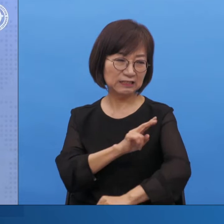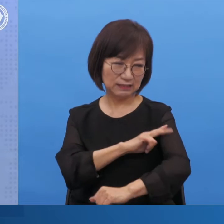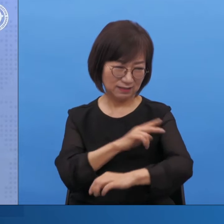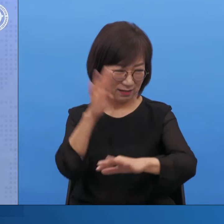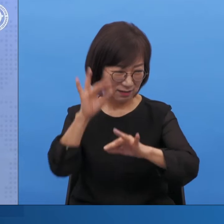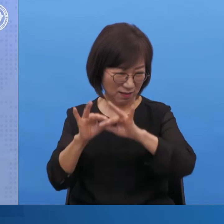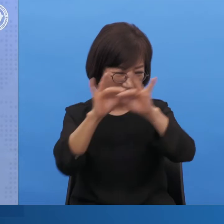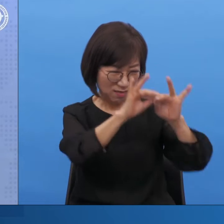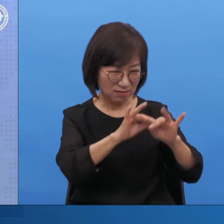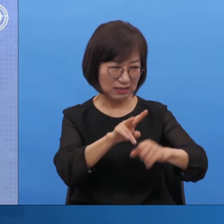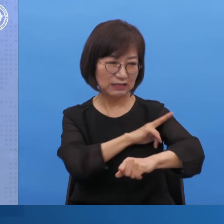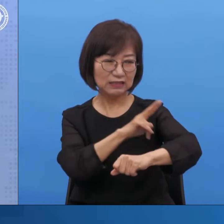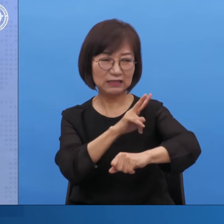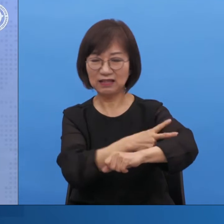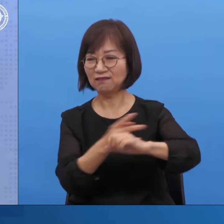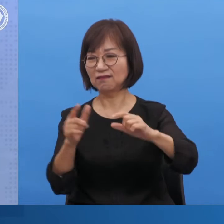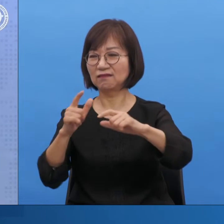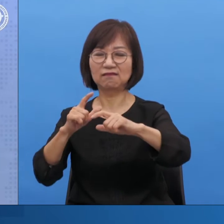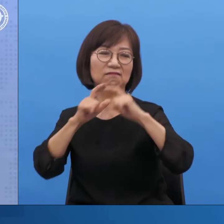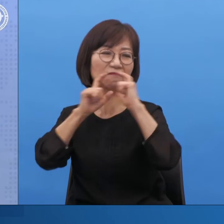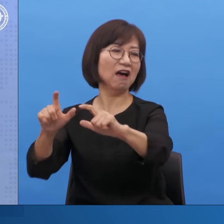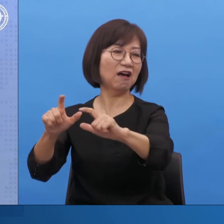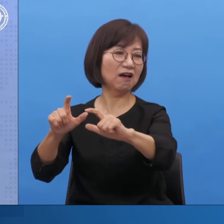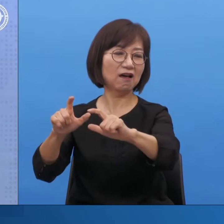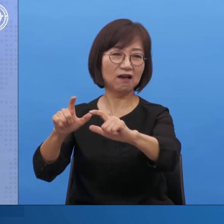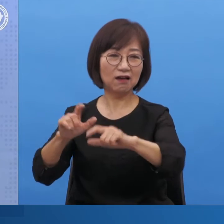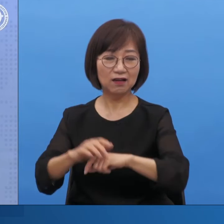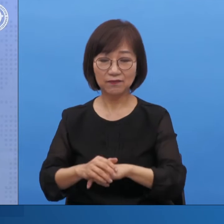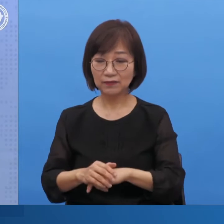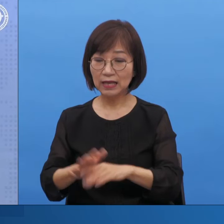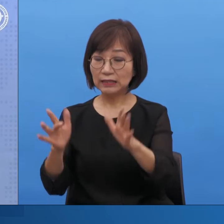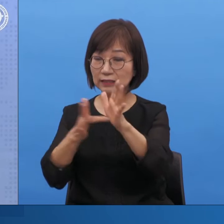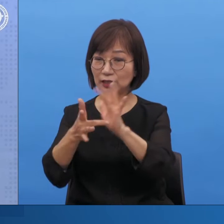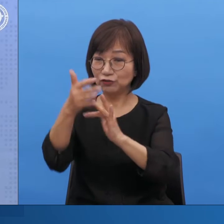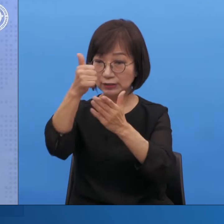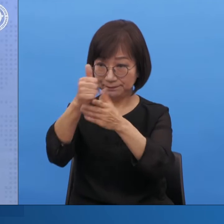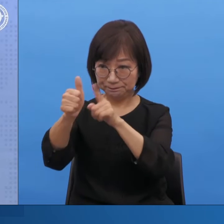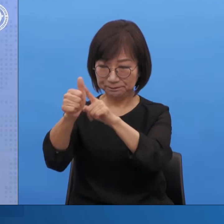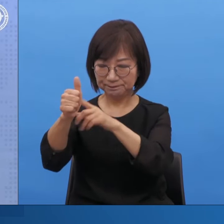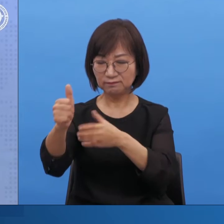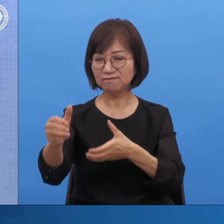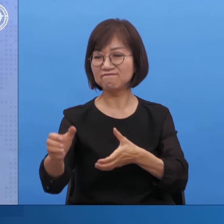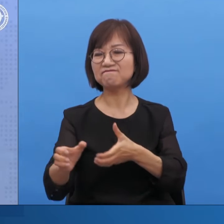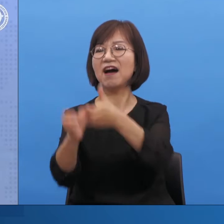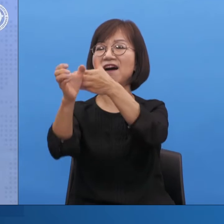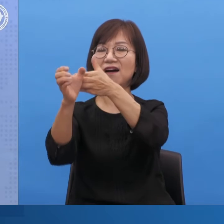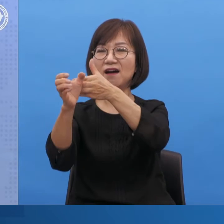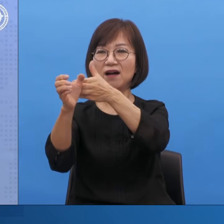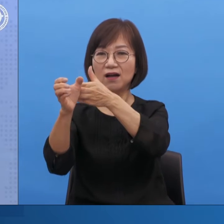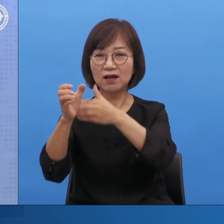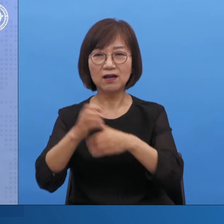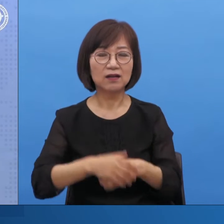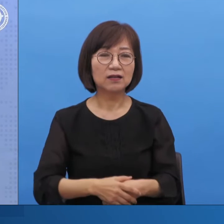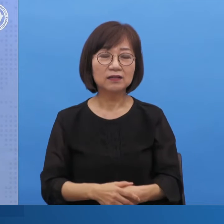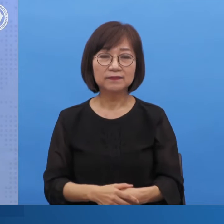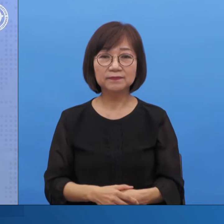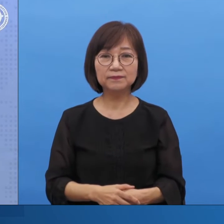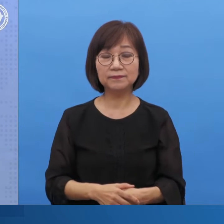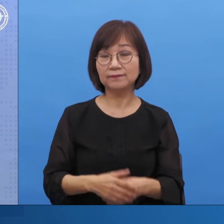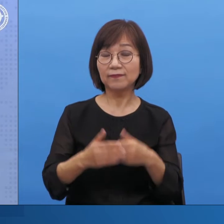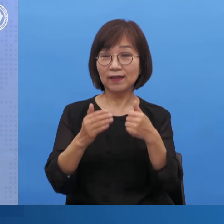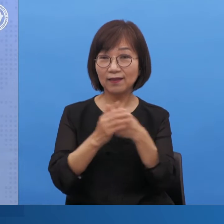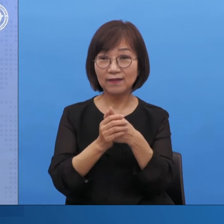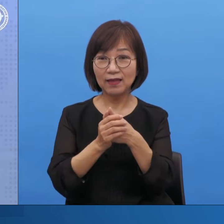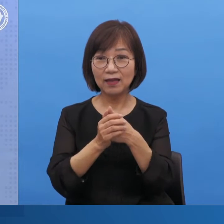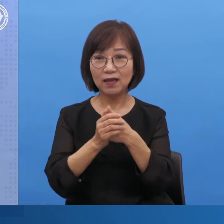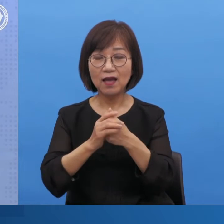evangelization arises, then every time they make them a 심지어 heresy. 예수님에게 대적해. And then even then, they go against Jesus. 그래서